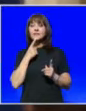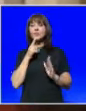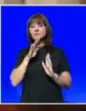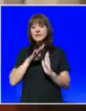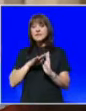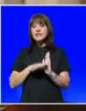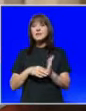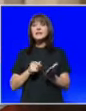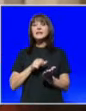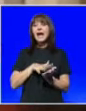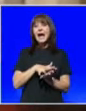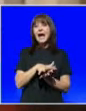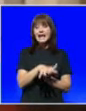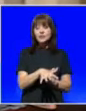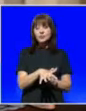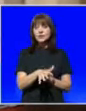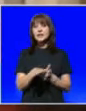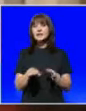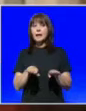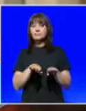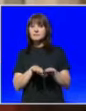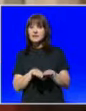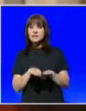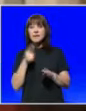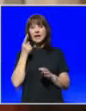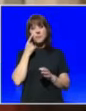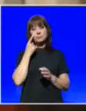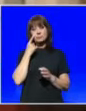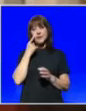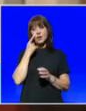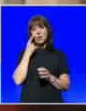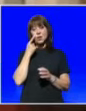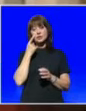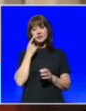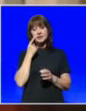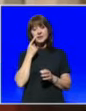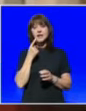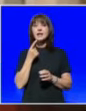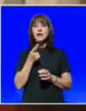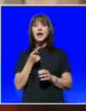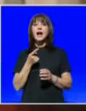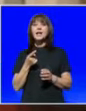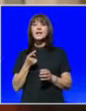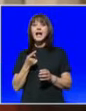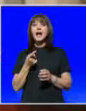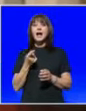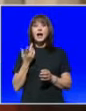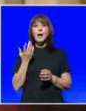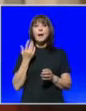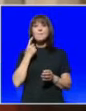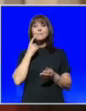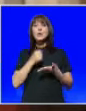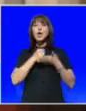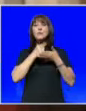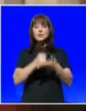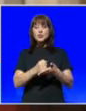разходите, особено спрямо прогнозираното в предходната версия на бюджет, внесен от служебния кабинет. И това